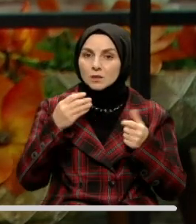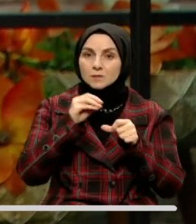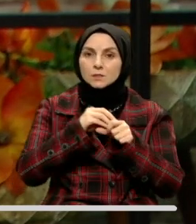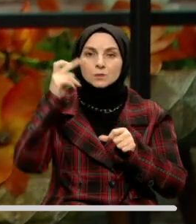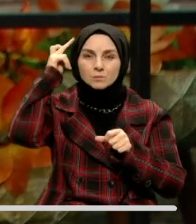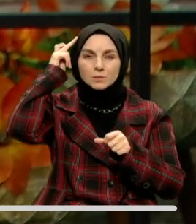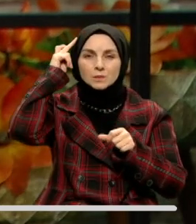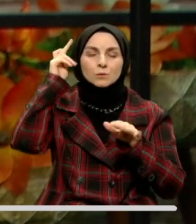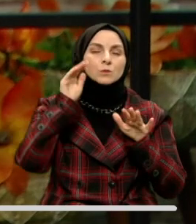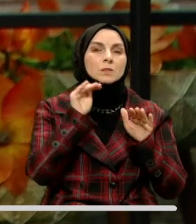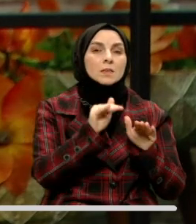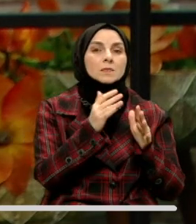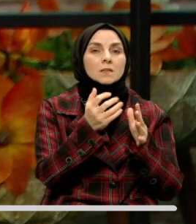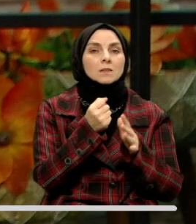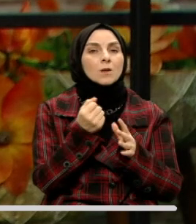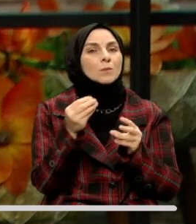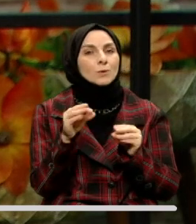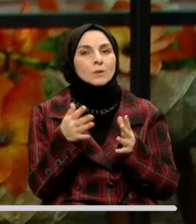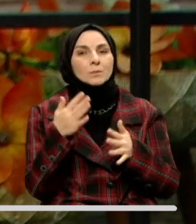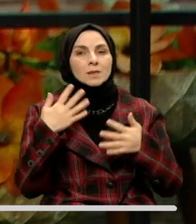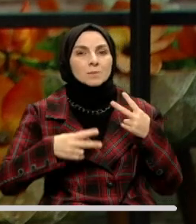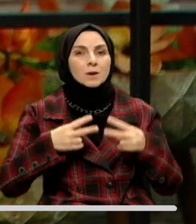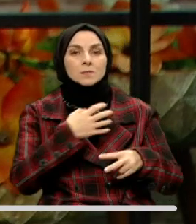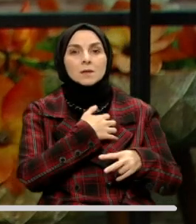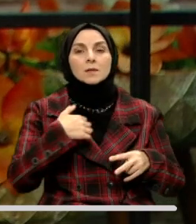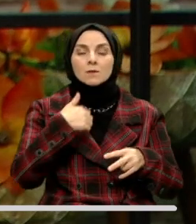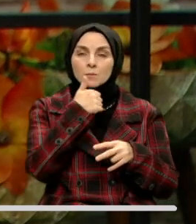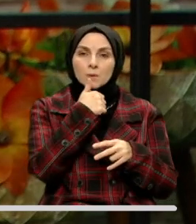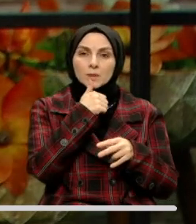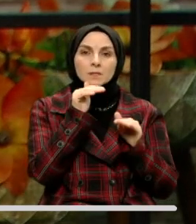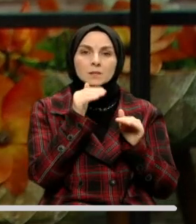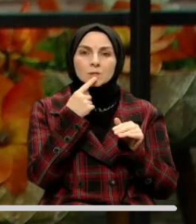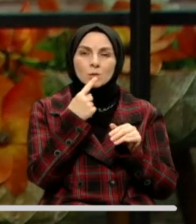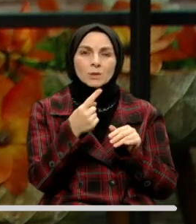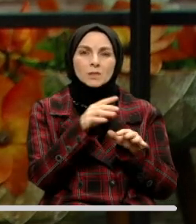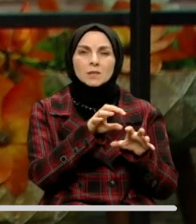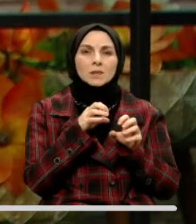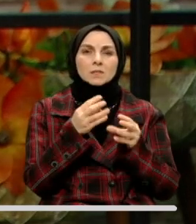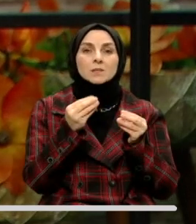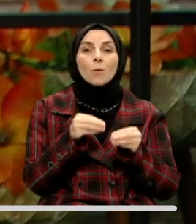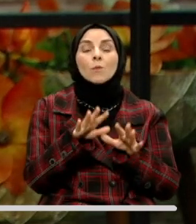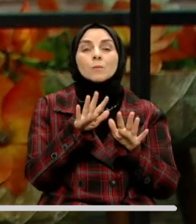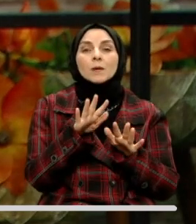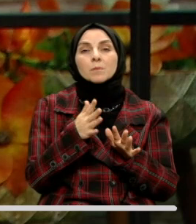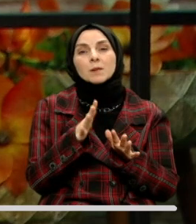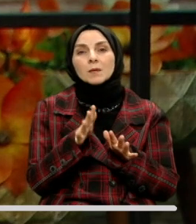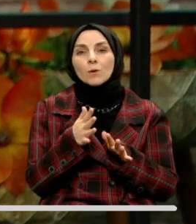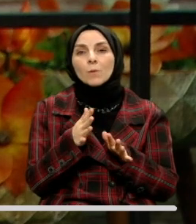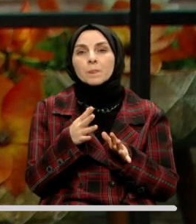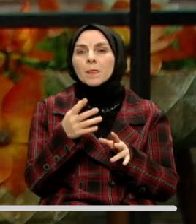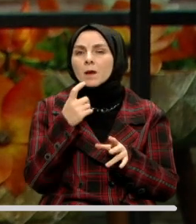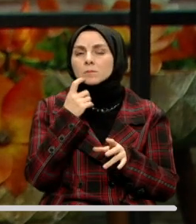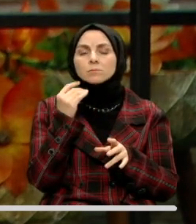anne babaların söyledikleri de çok etkili olmayabiliyor. Ben şimdi yıllardır rehberlik ve aile danışmanlığı yaptım.